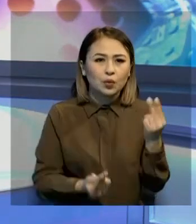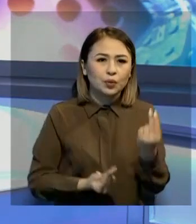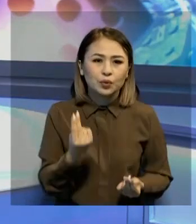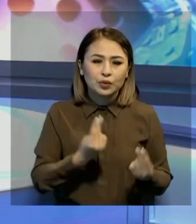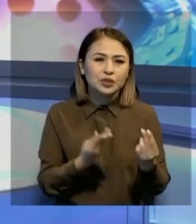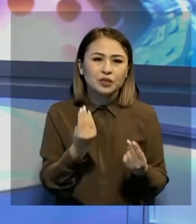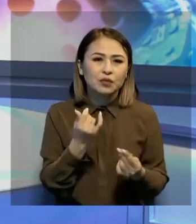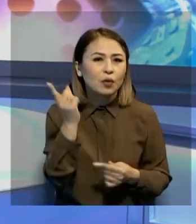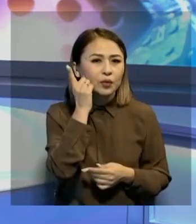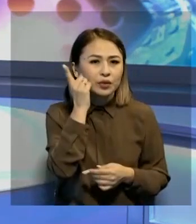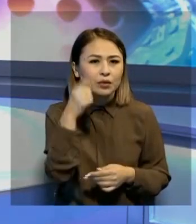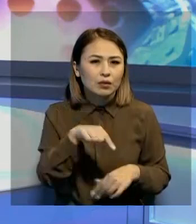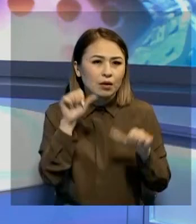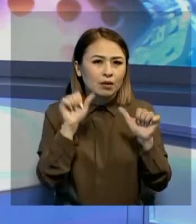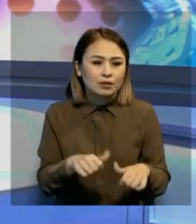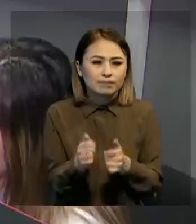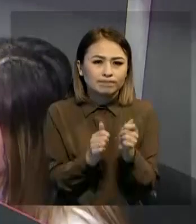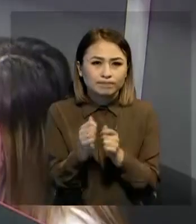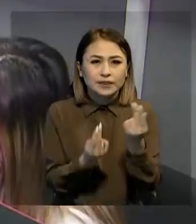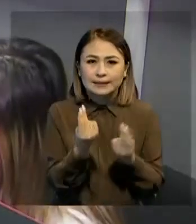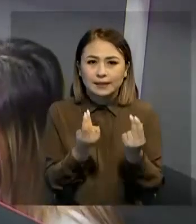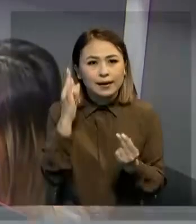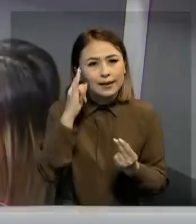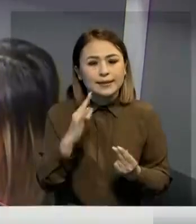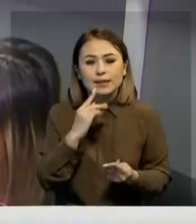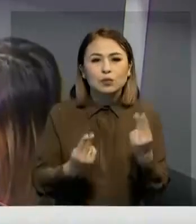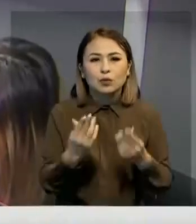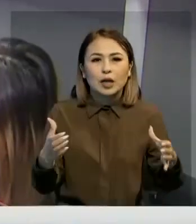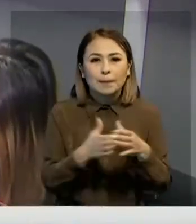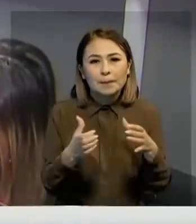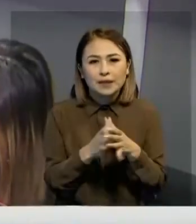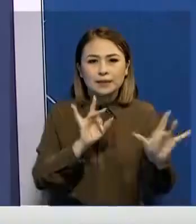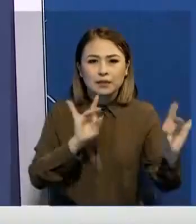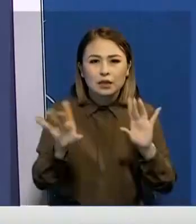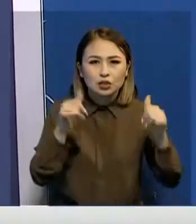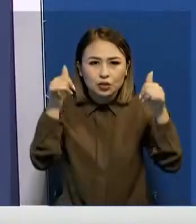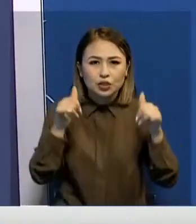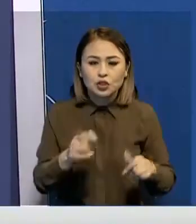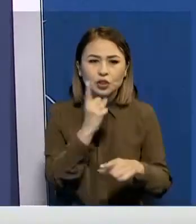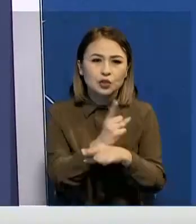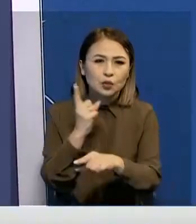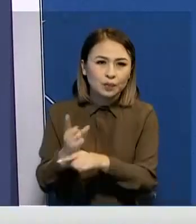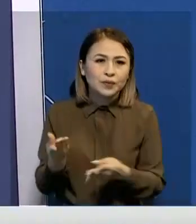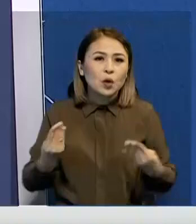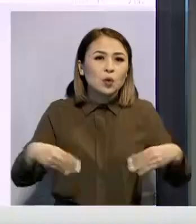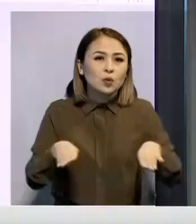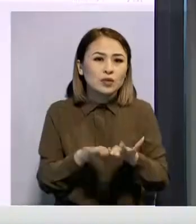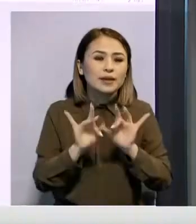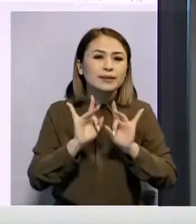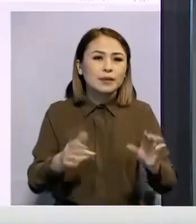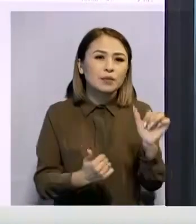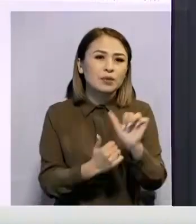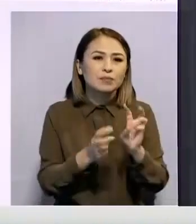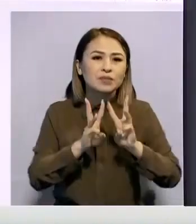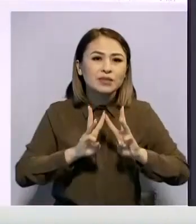ойындары қалта телефонында қаптап кетті. Қазақстанда букмекерлік компанияларды жарнамалауға заң жүзінде шектеу жоқ. Осылай